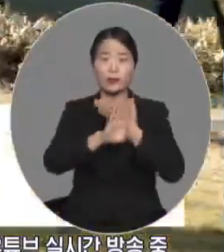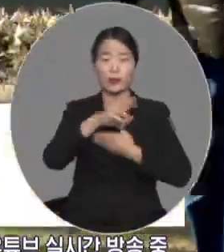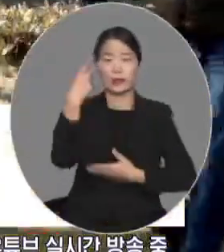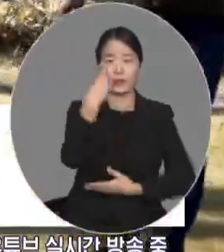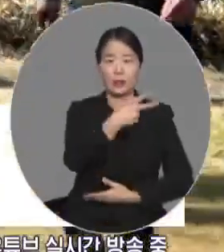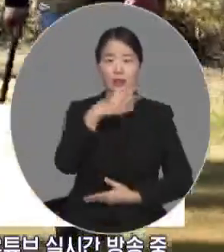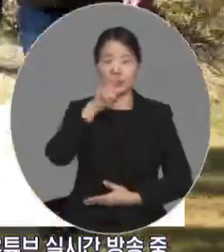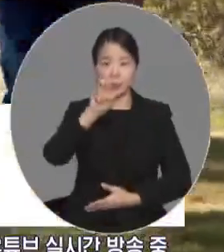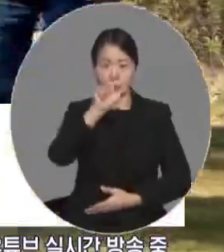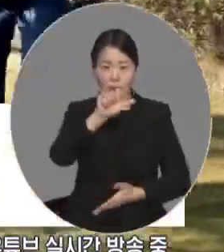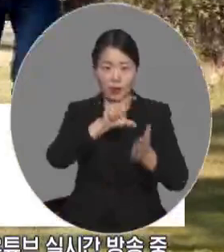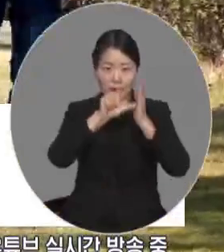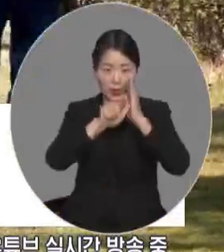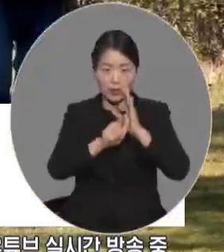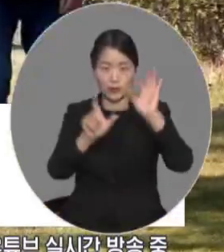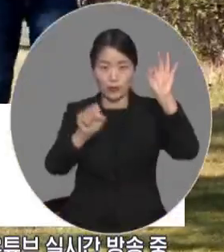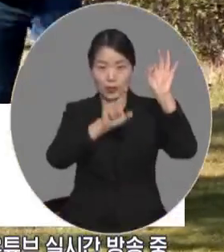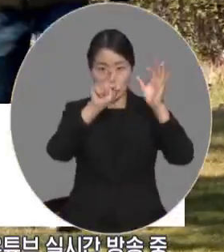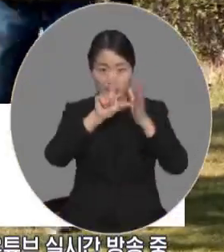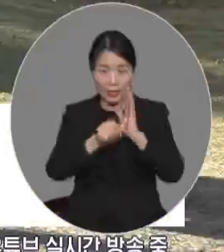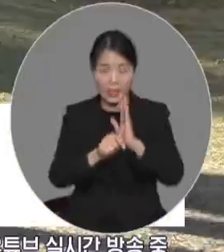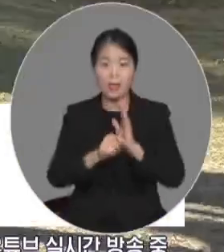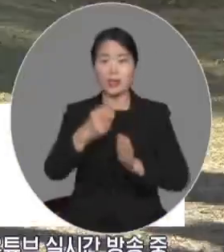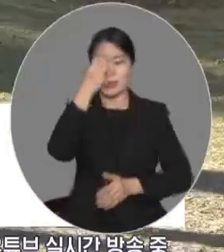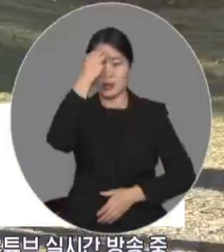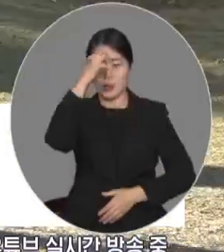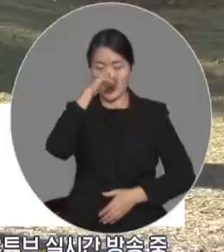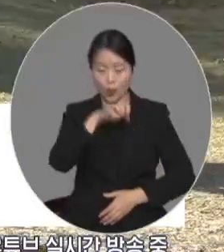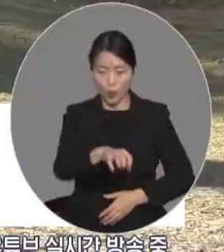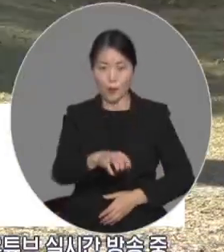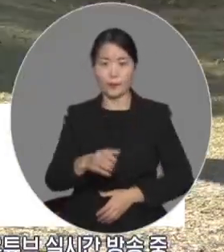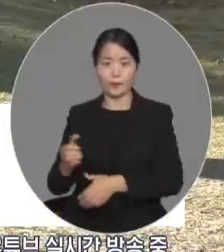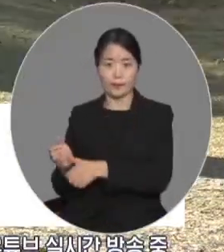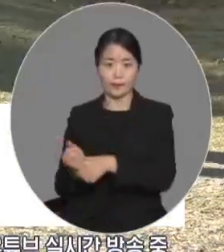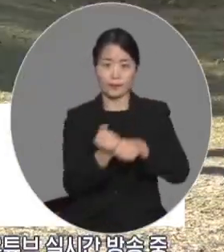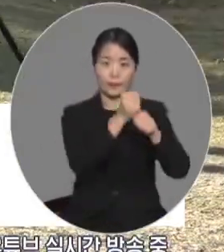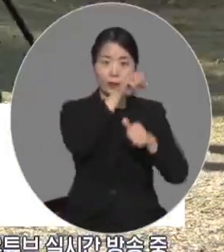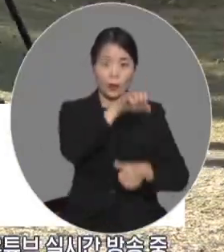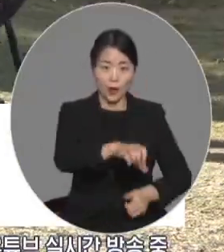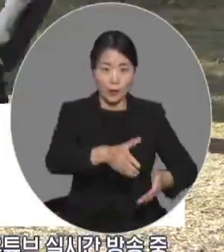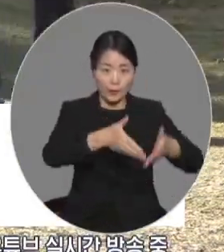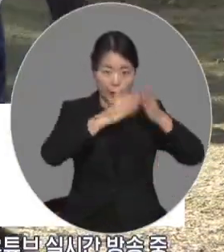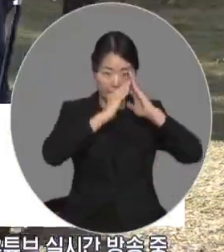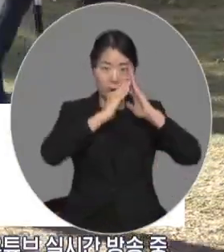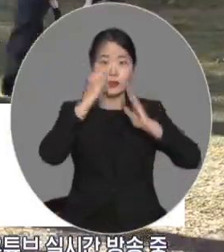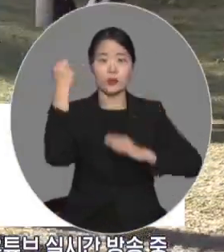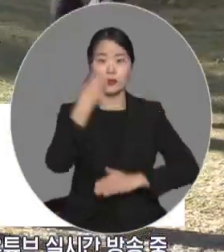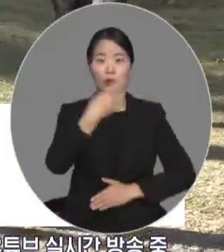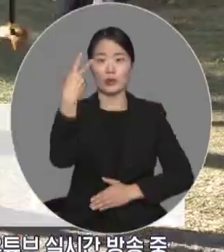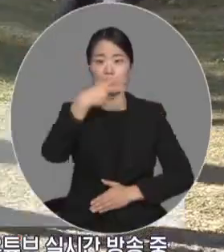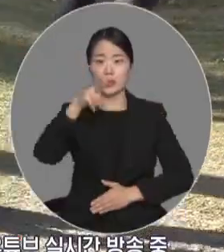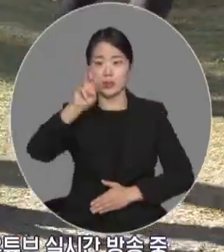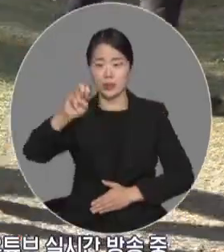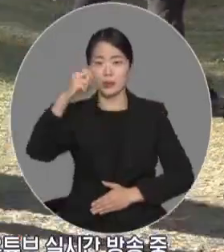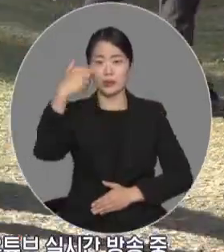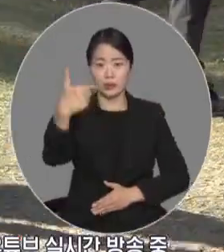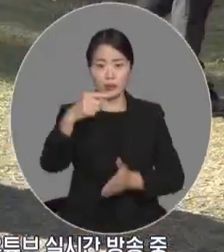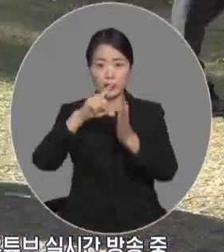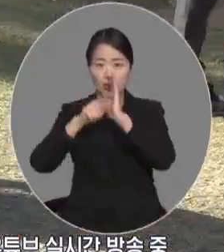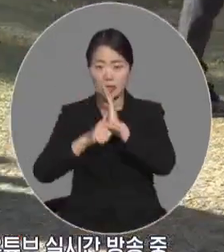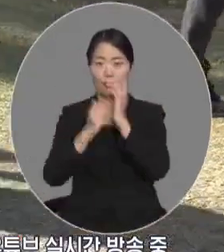10월 삼산 매립장엔 정원형 파크골프장이, 이듬해 4월 강동엔 산지형 고급 파크 골프장이